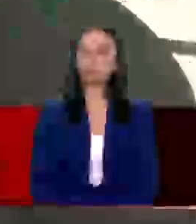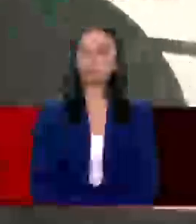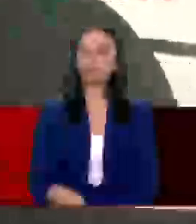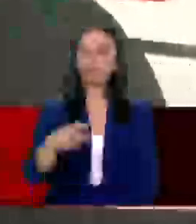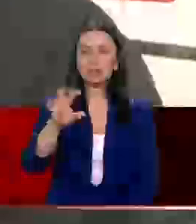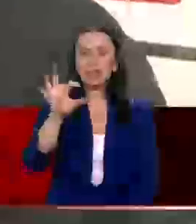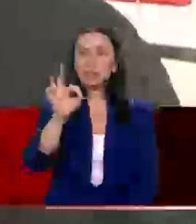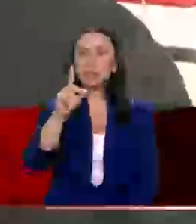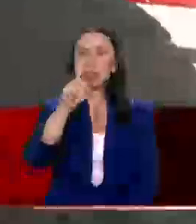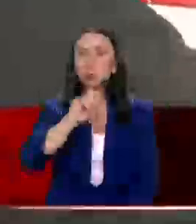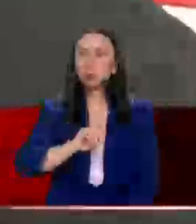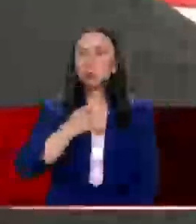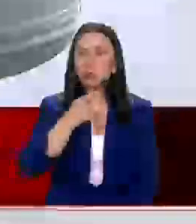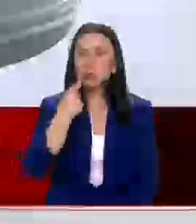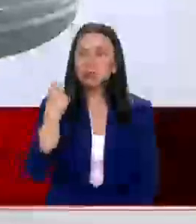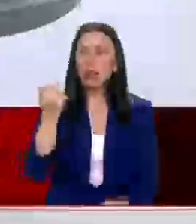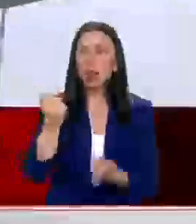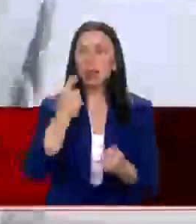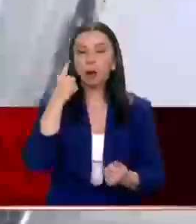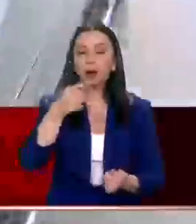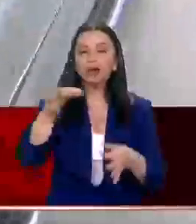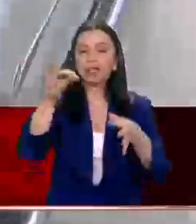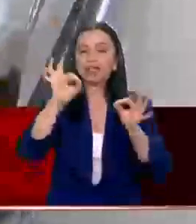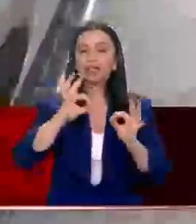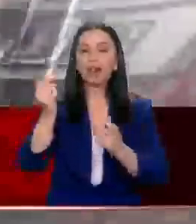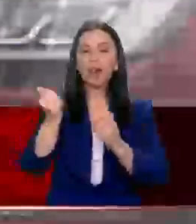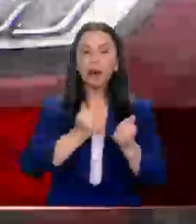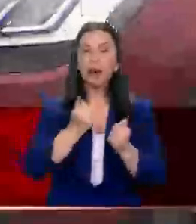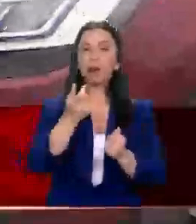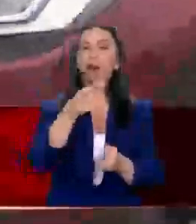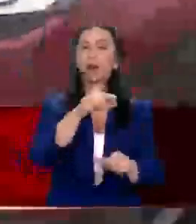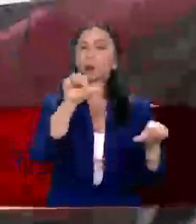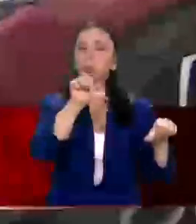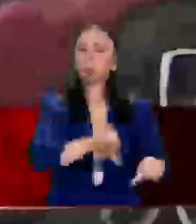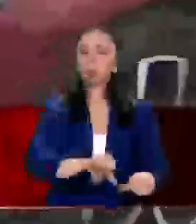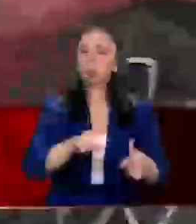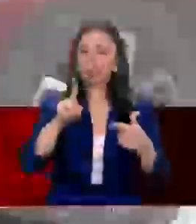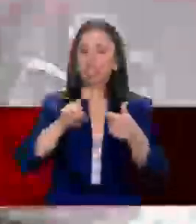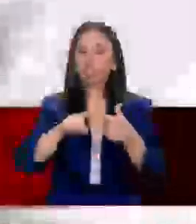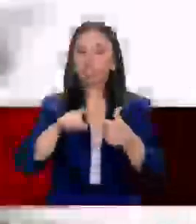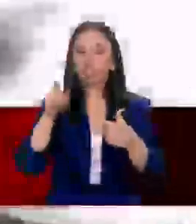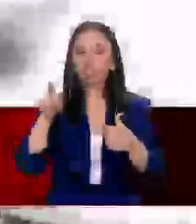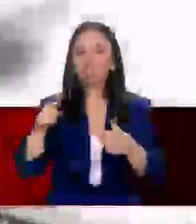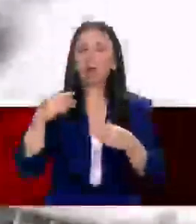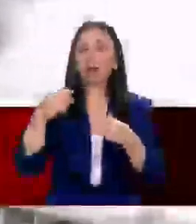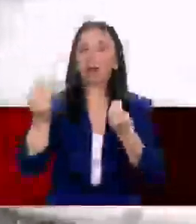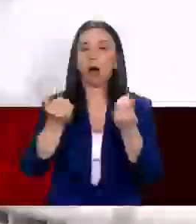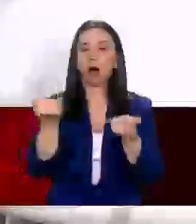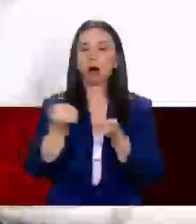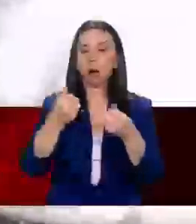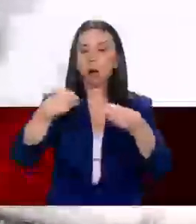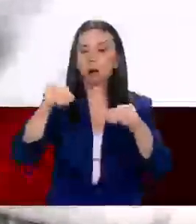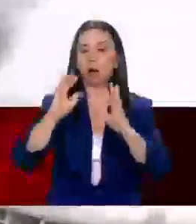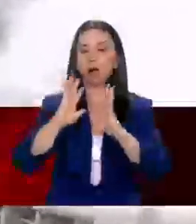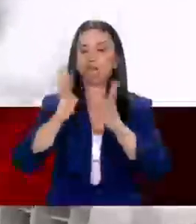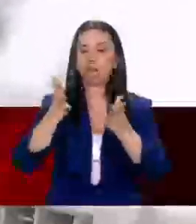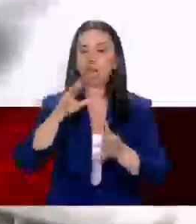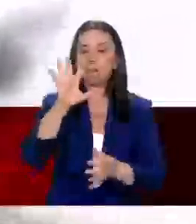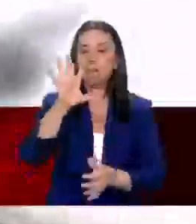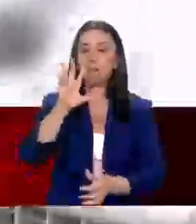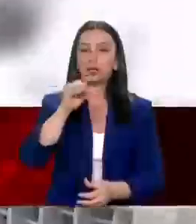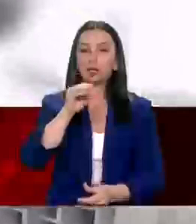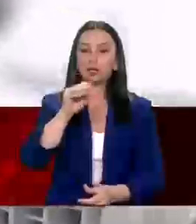80 lira, 100 liralık eski bir araba bakıyorum. Sıfır otomobilde satış rakamı düştü. İkinci elde ise katlanarak arttı. Son bir yılda 5.6